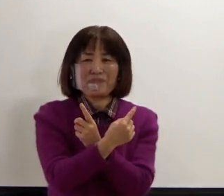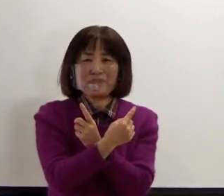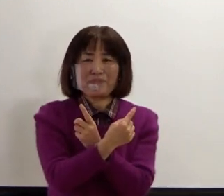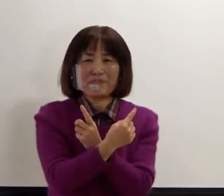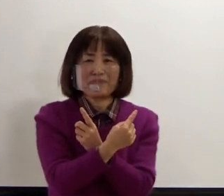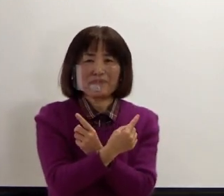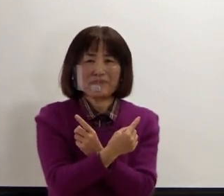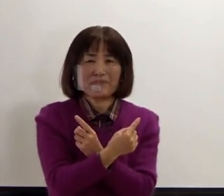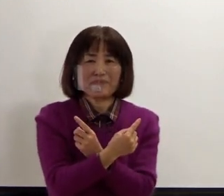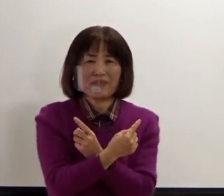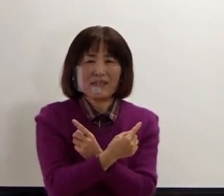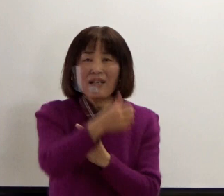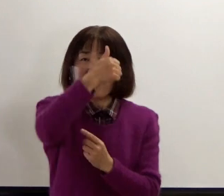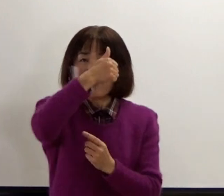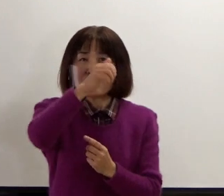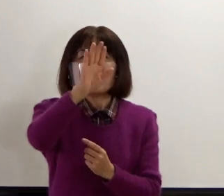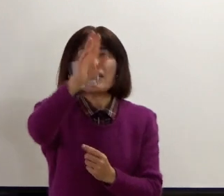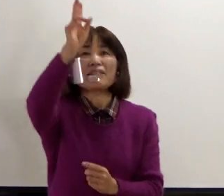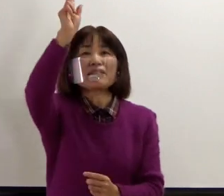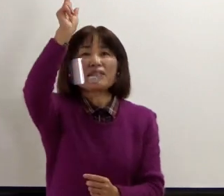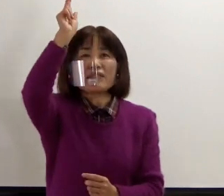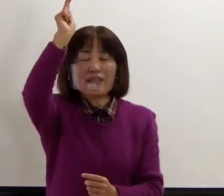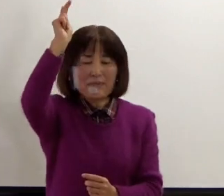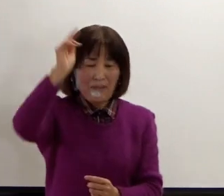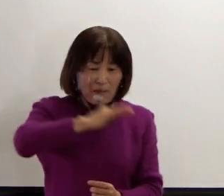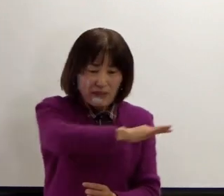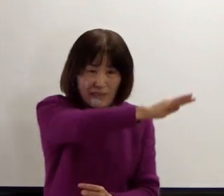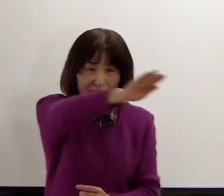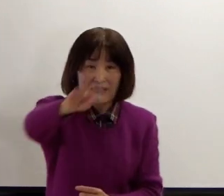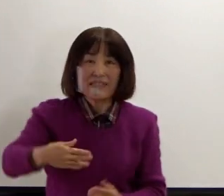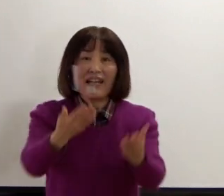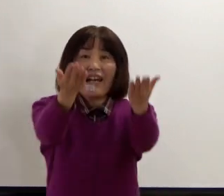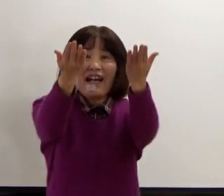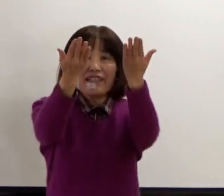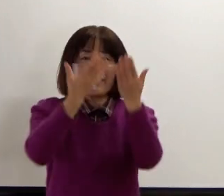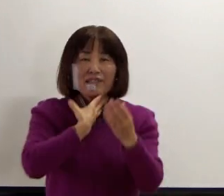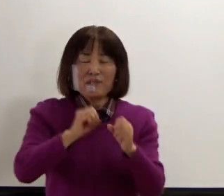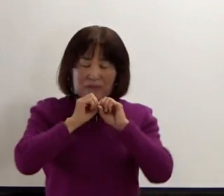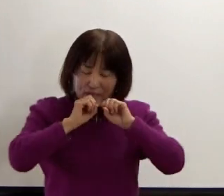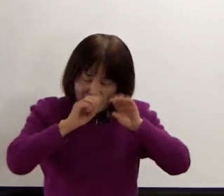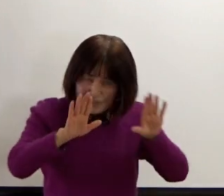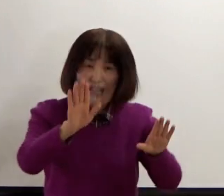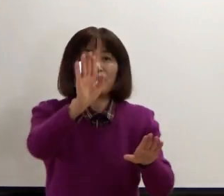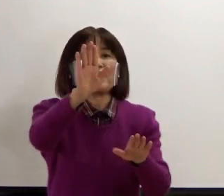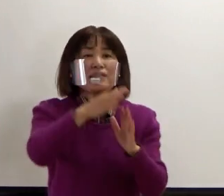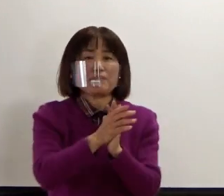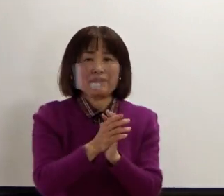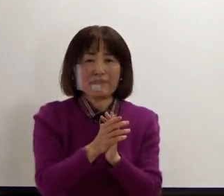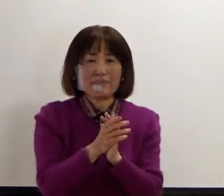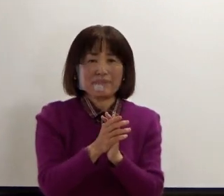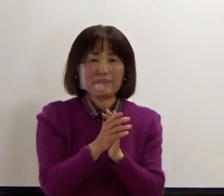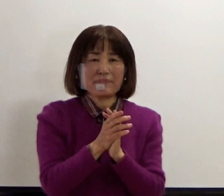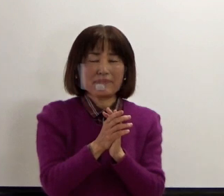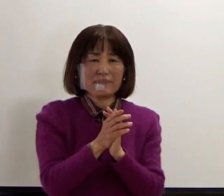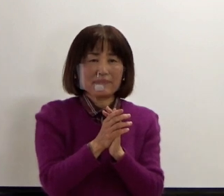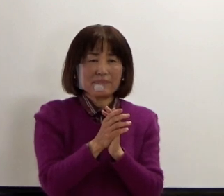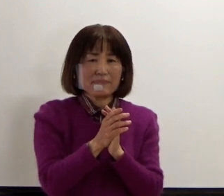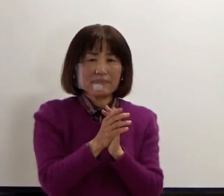それが主なる神の私たちに与えてくださる福音であることを感謝いたします。